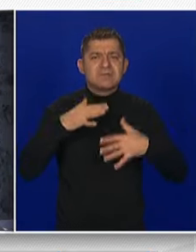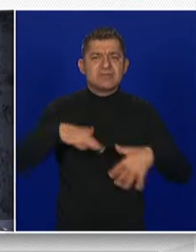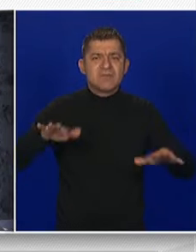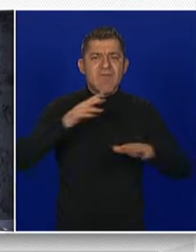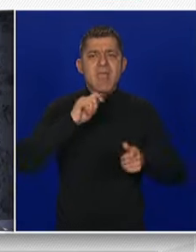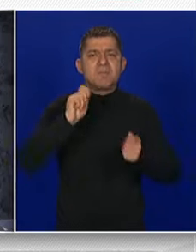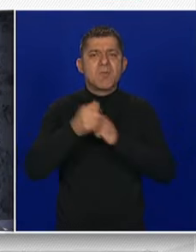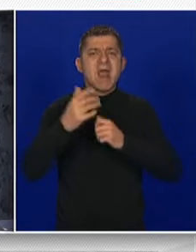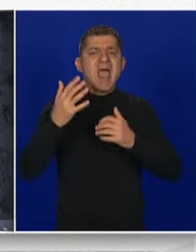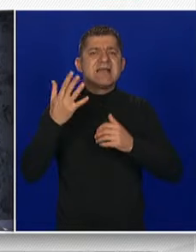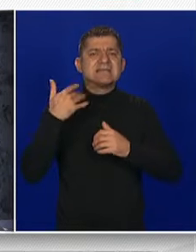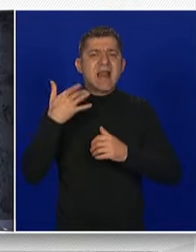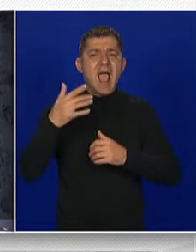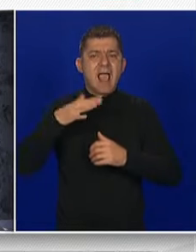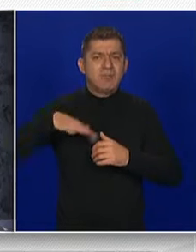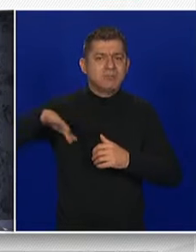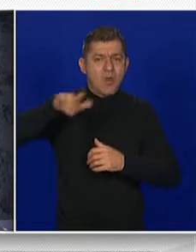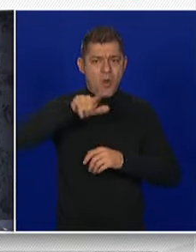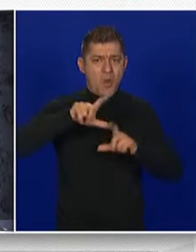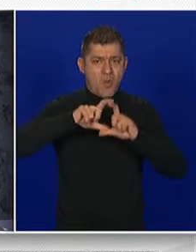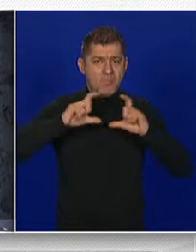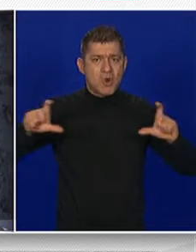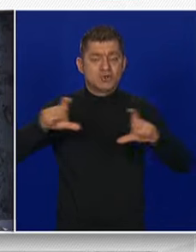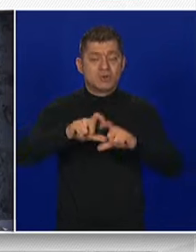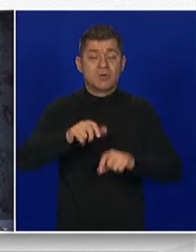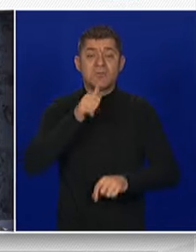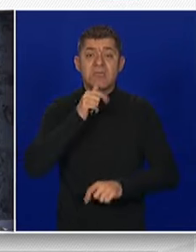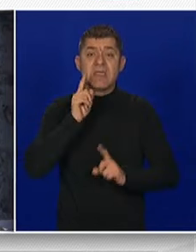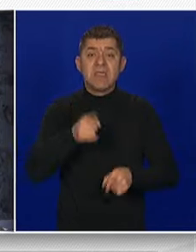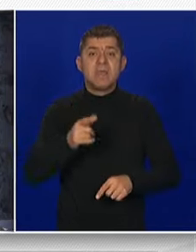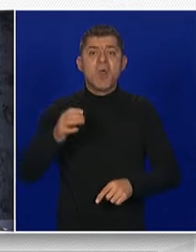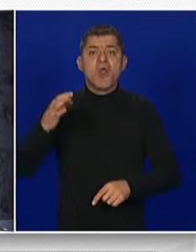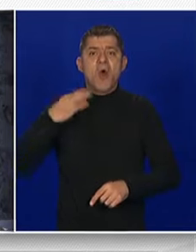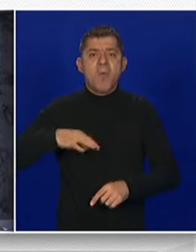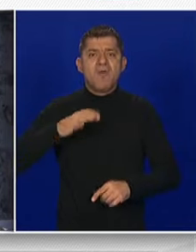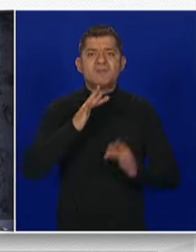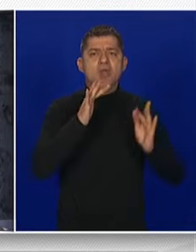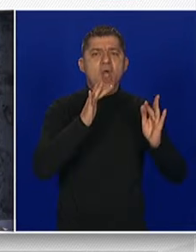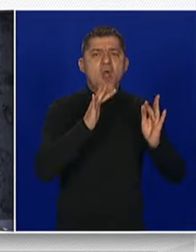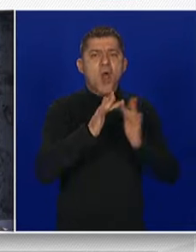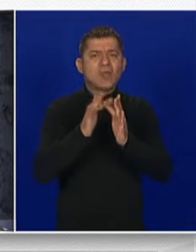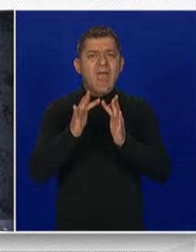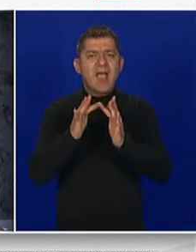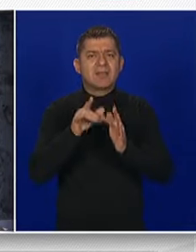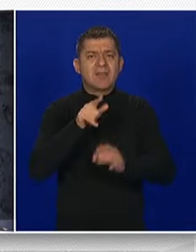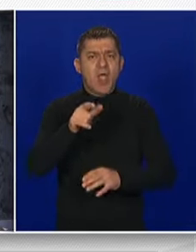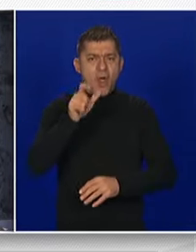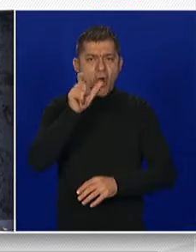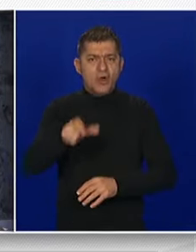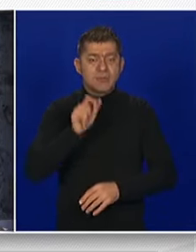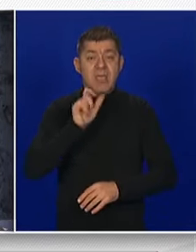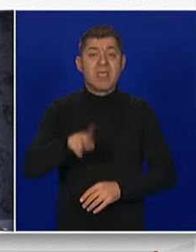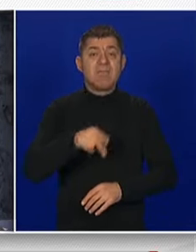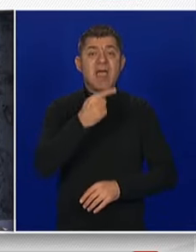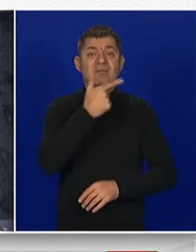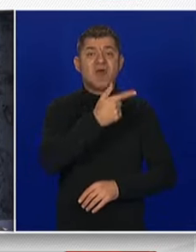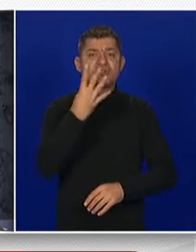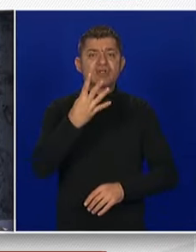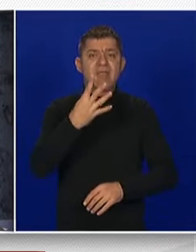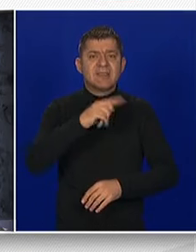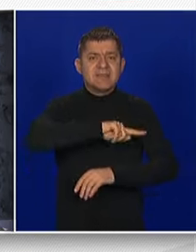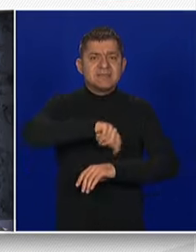zraka. Također, svi imaju obavezu odrediti kontakt osobe koja će 24 sata biti